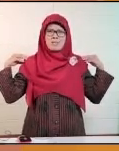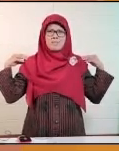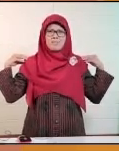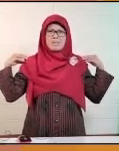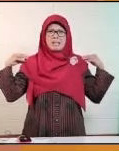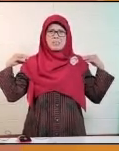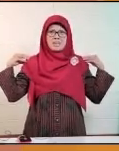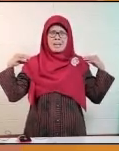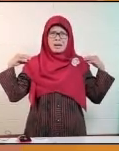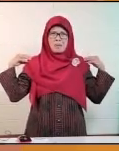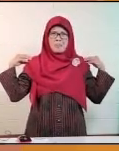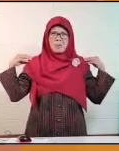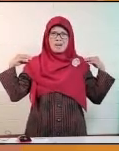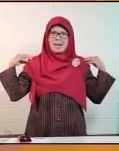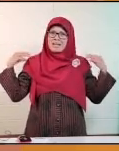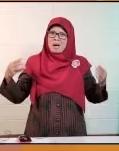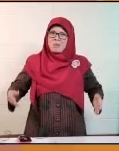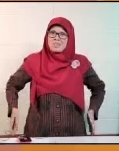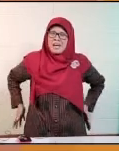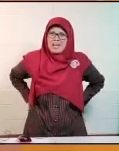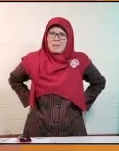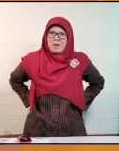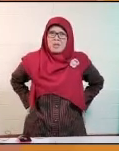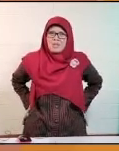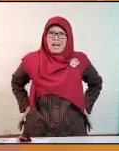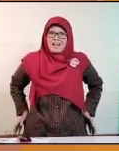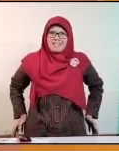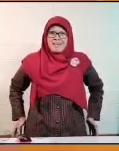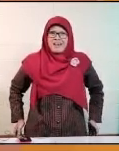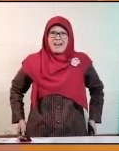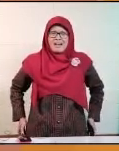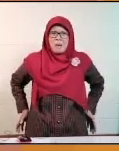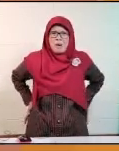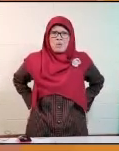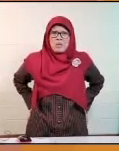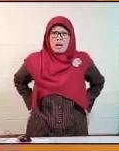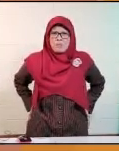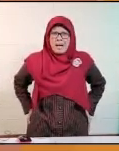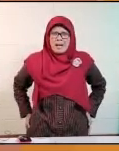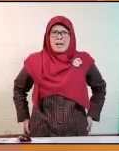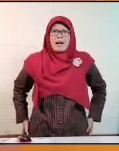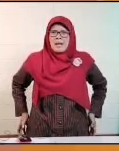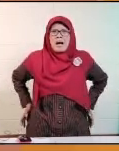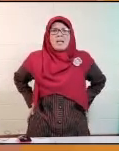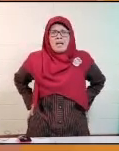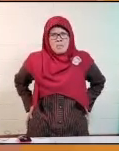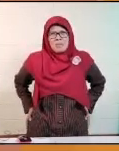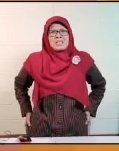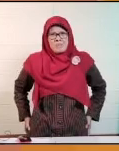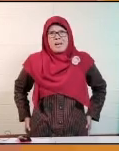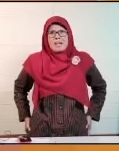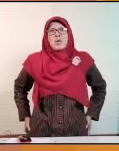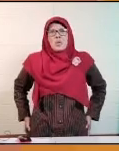dan bidang sementara yang perempuan yang membesar pinggulnya Nah kenapa pinggul yang besar karena